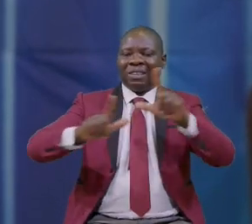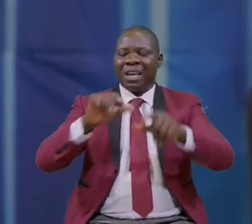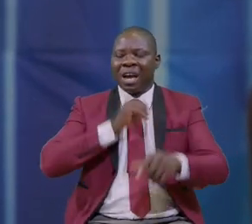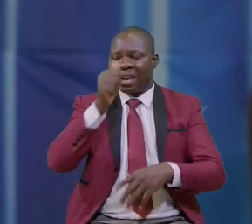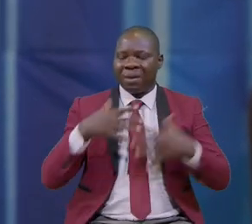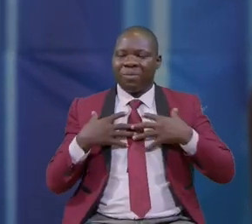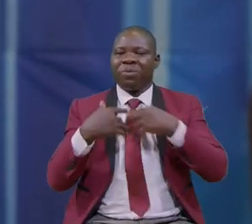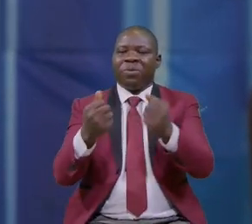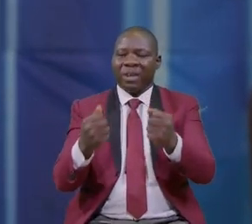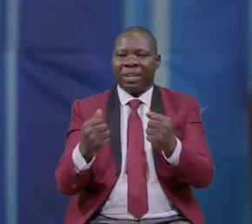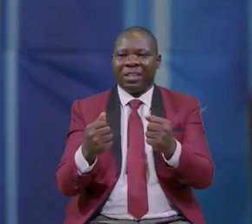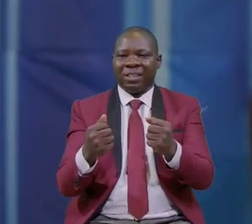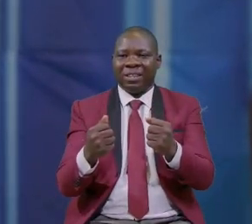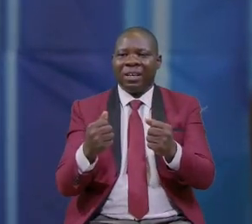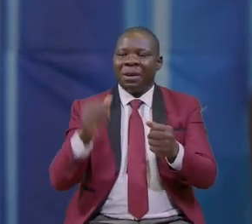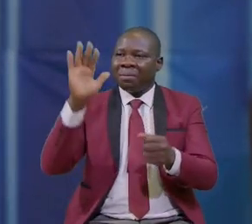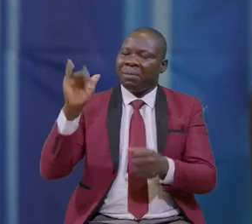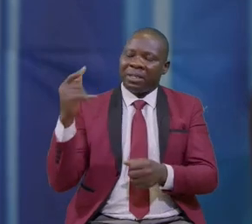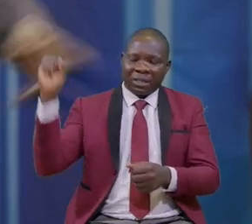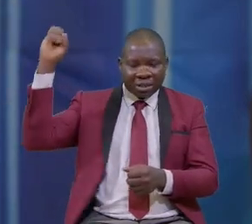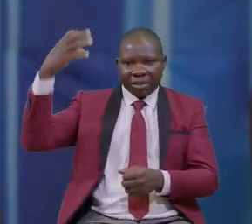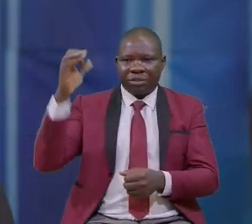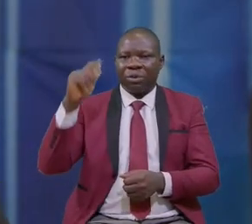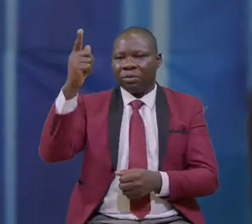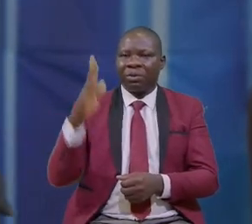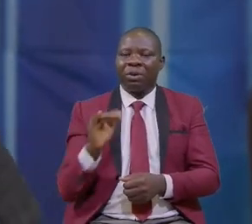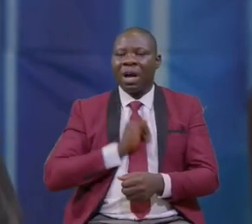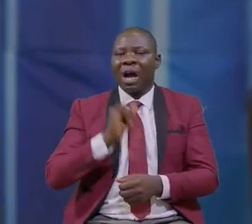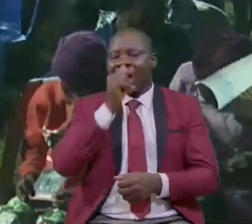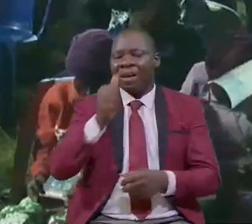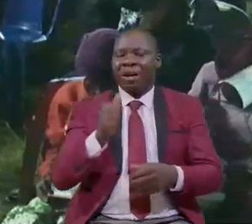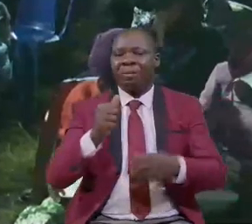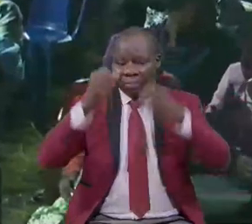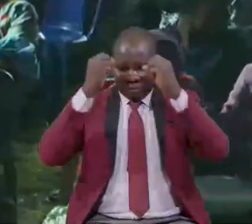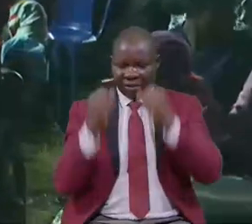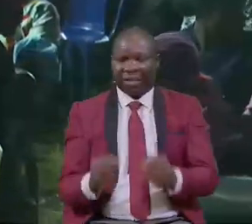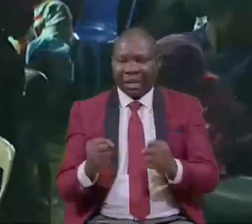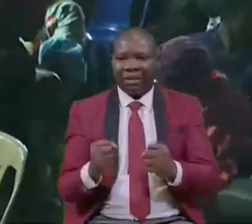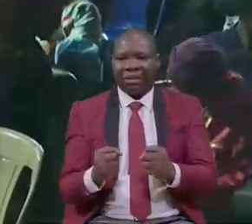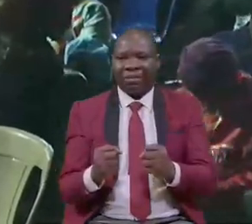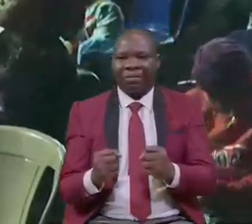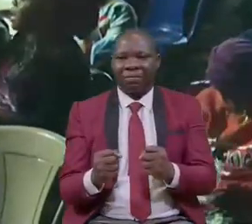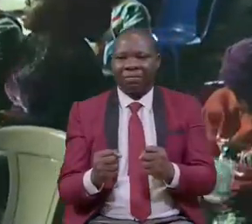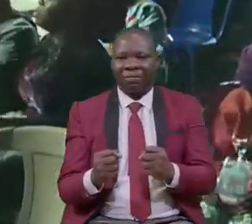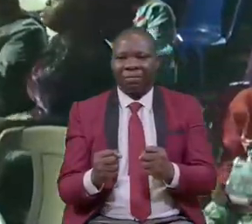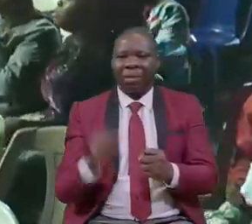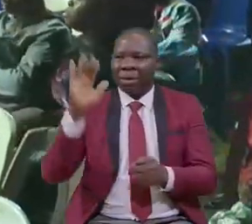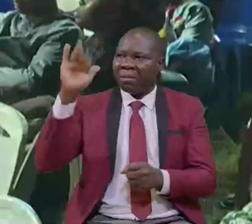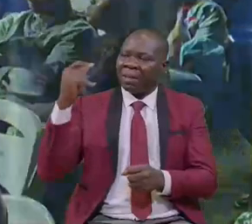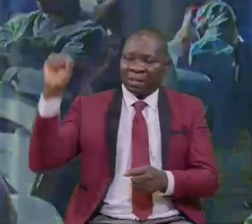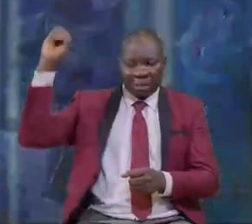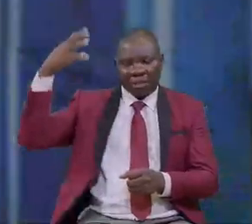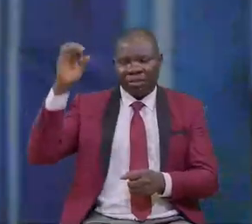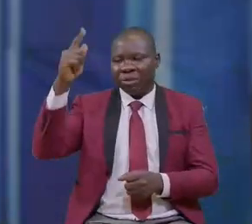Dis, je suis bien portant. Par la grâce de Dieu, je suis en bonne santé.